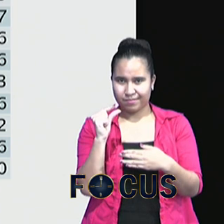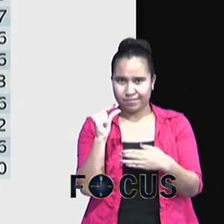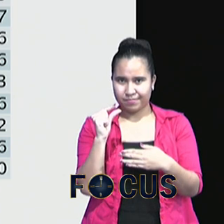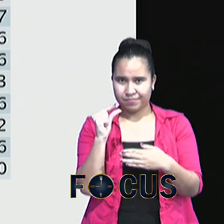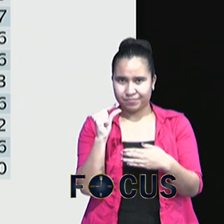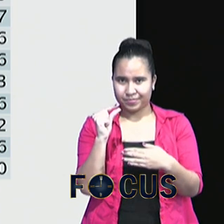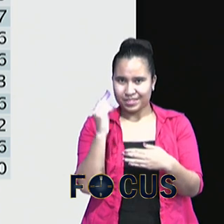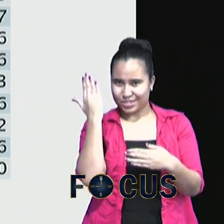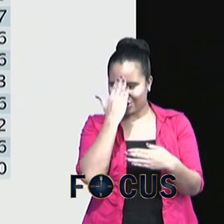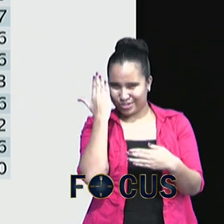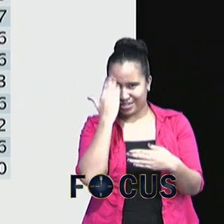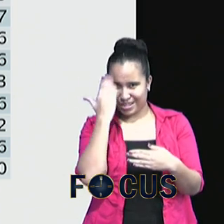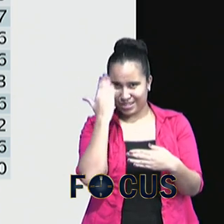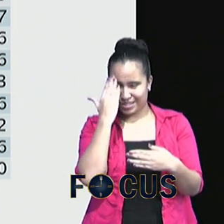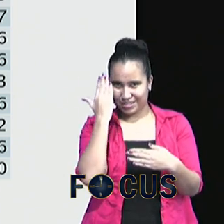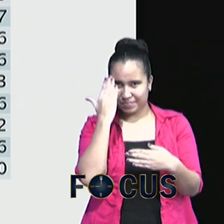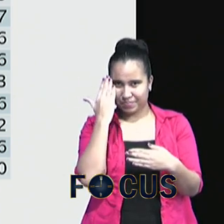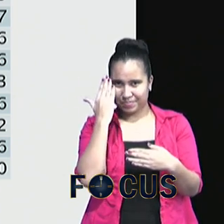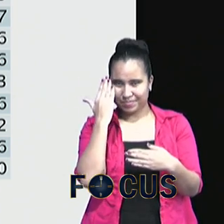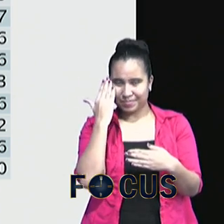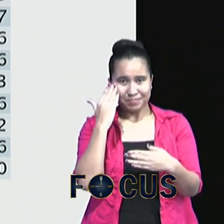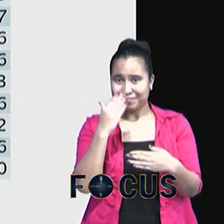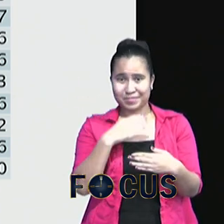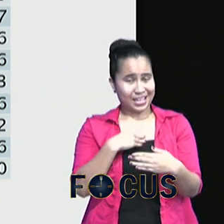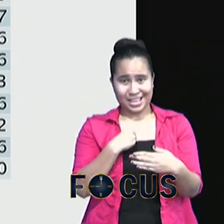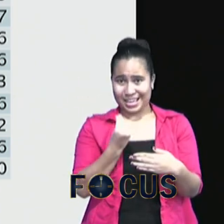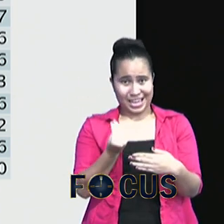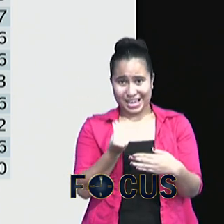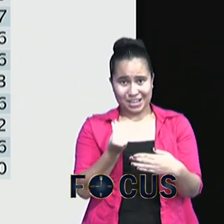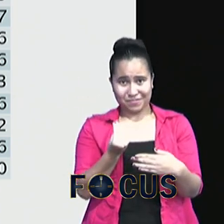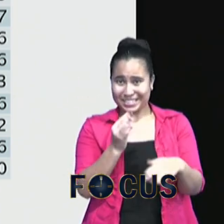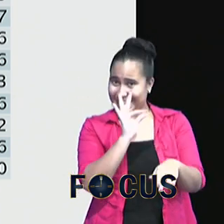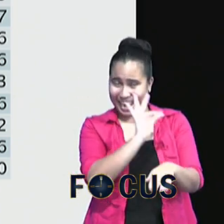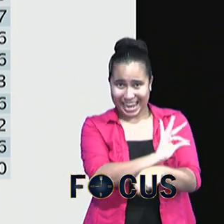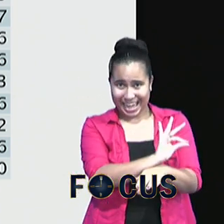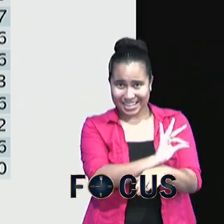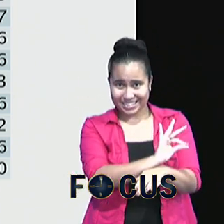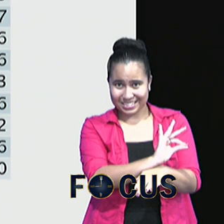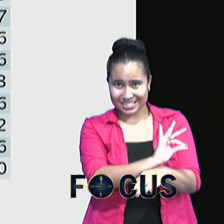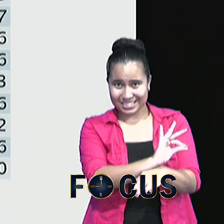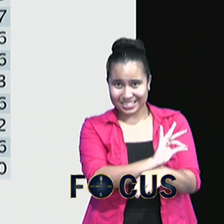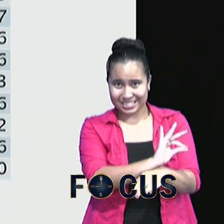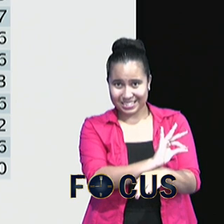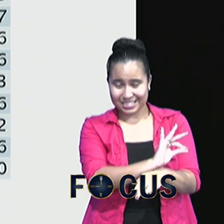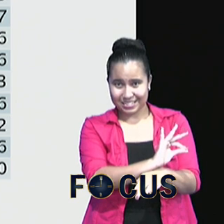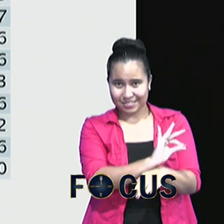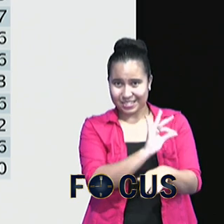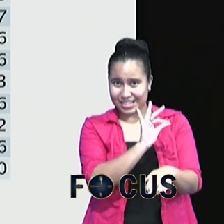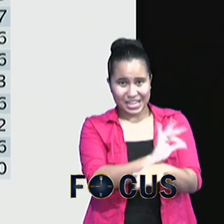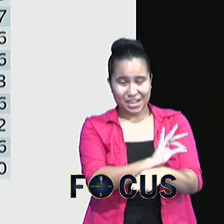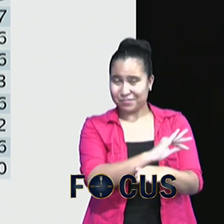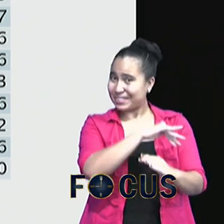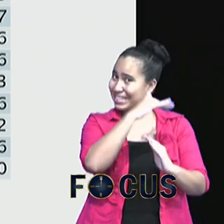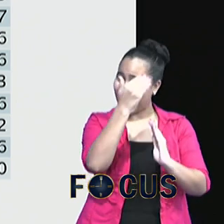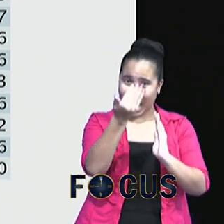de leerlingen die heeft niet eens de stof van het tweede kwartaal